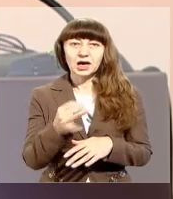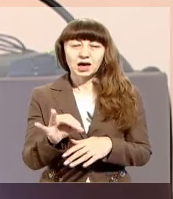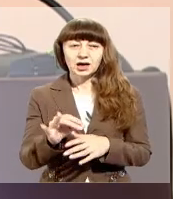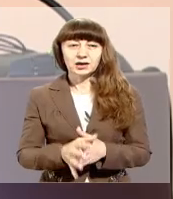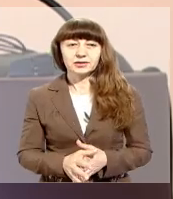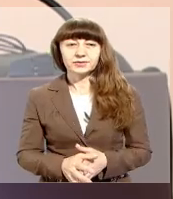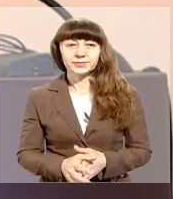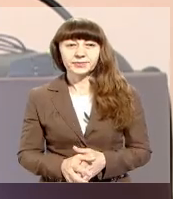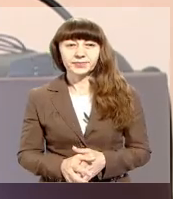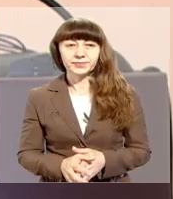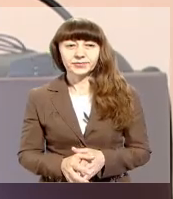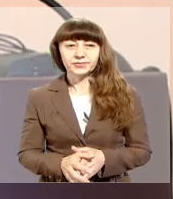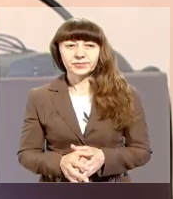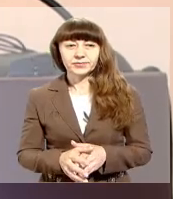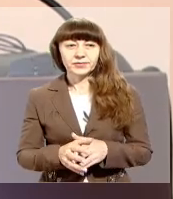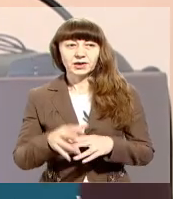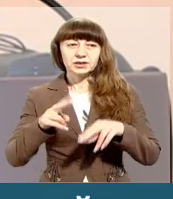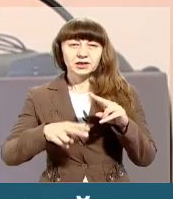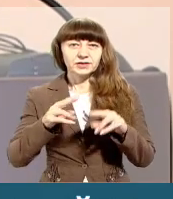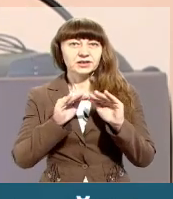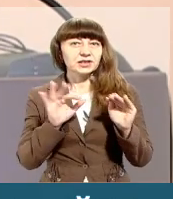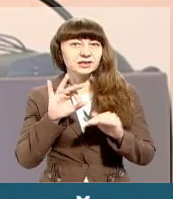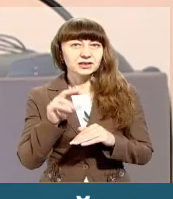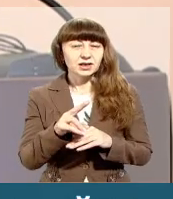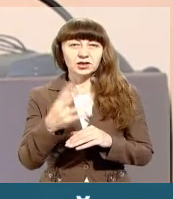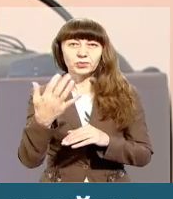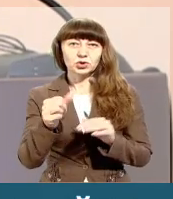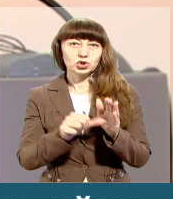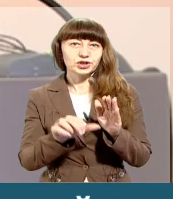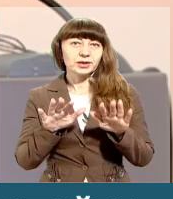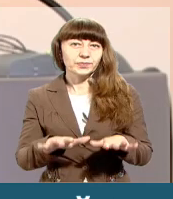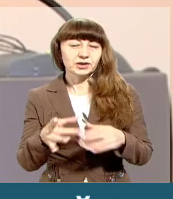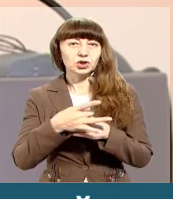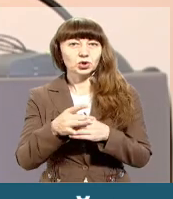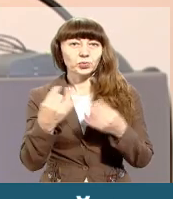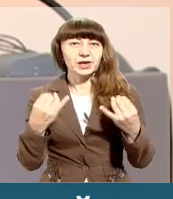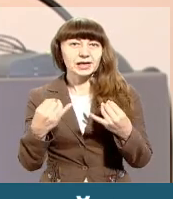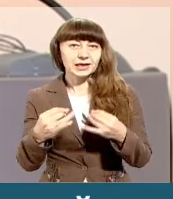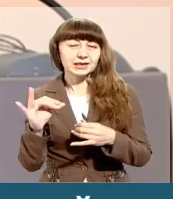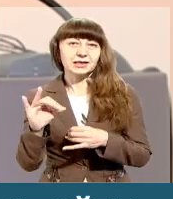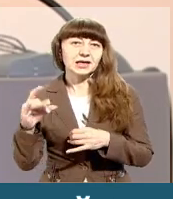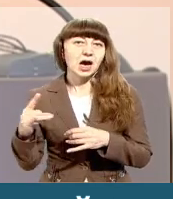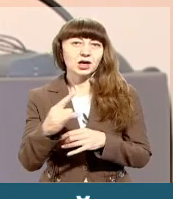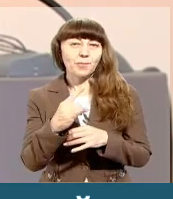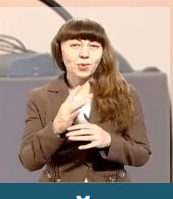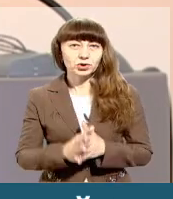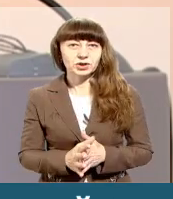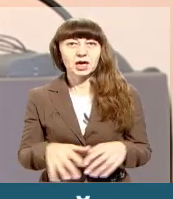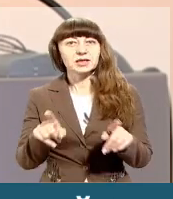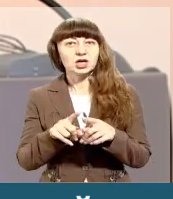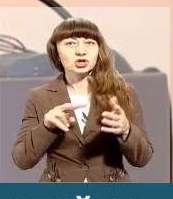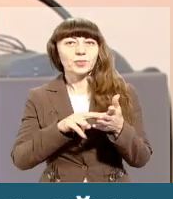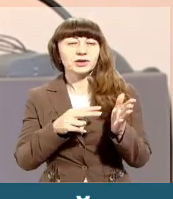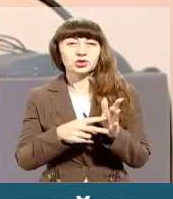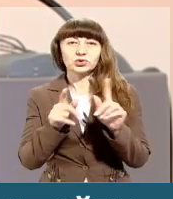және аэропорт шағын аудандарында 560 орындық жаңа балабақшаларды пайдалануға беру көзделген. 9-шы шағын ауданда